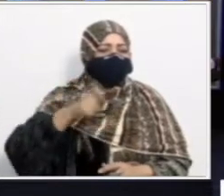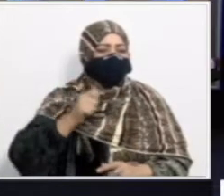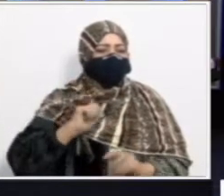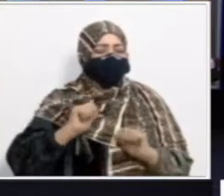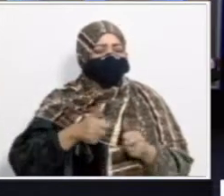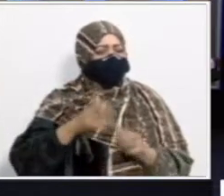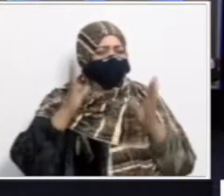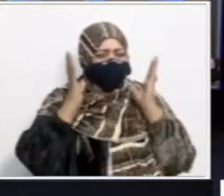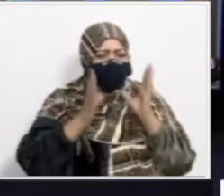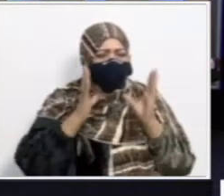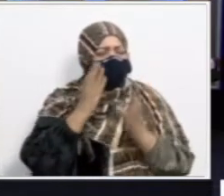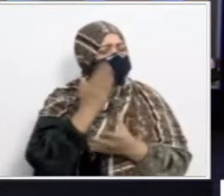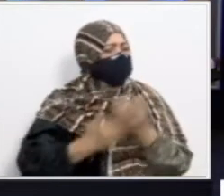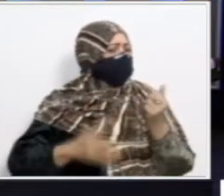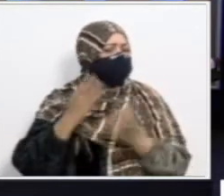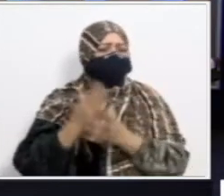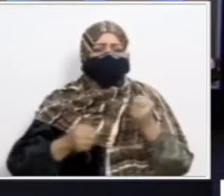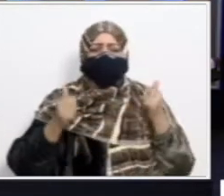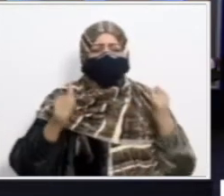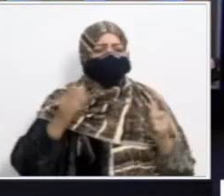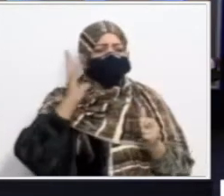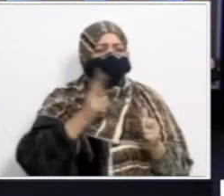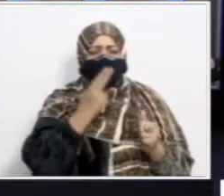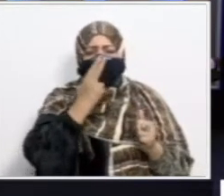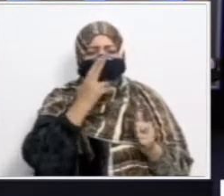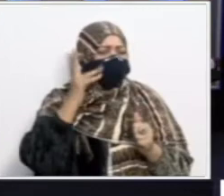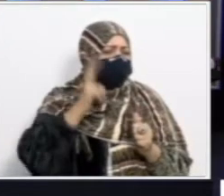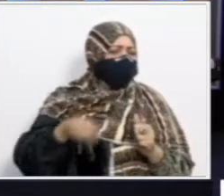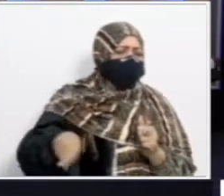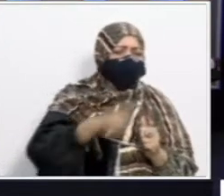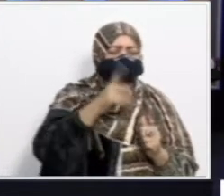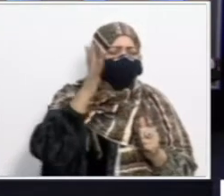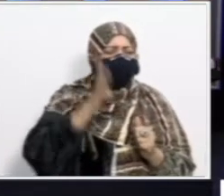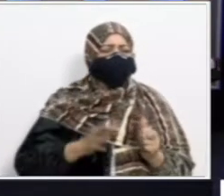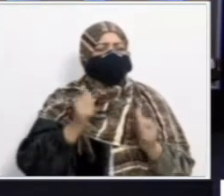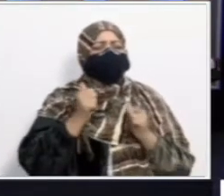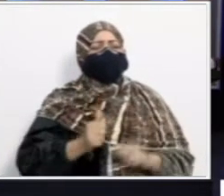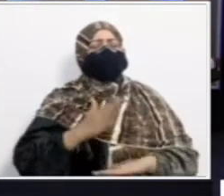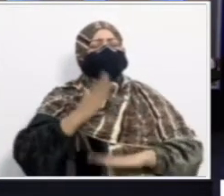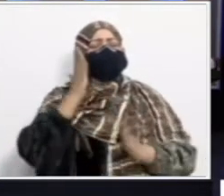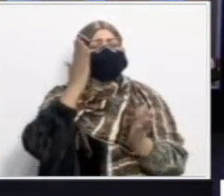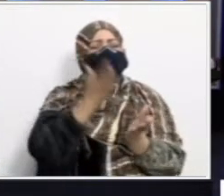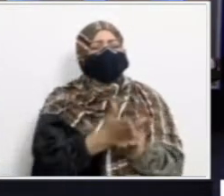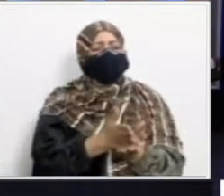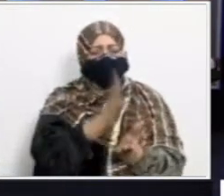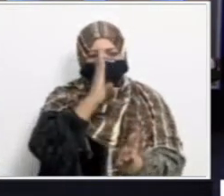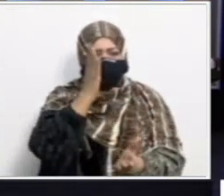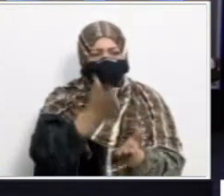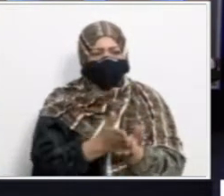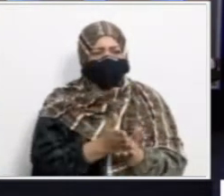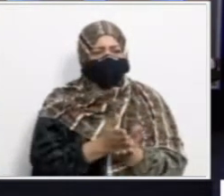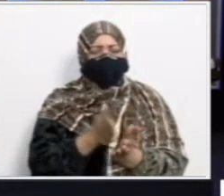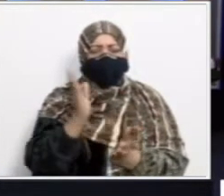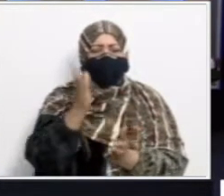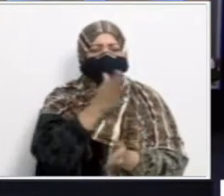واحد يمشي للجامعة آخر واحد يطلع، بمعنى في صلة الرحم في أخواتهم غير شو نقول لك غير سوي، غير لا